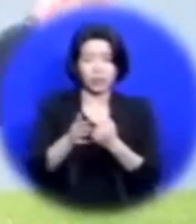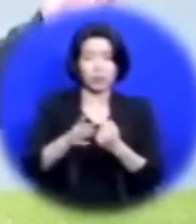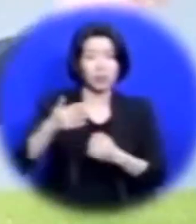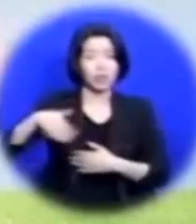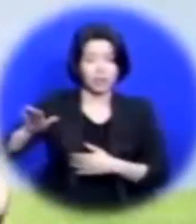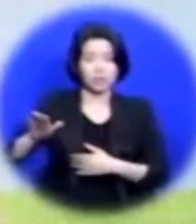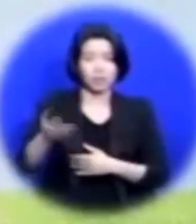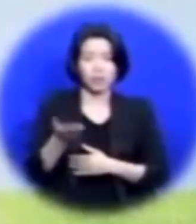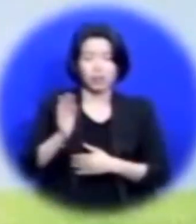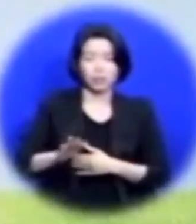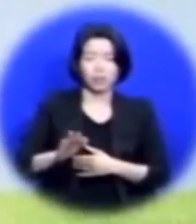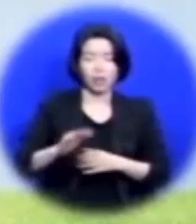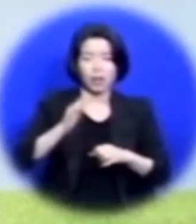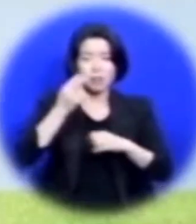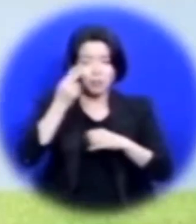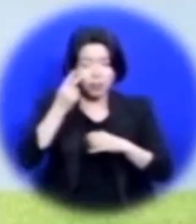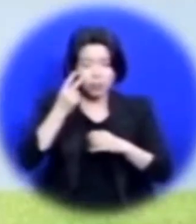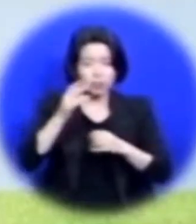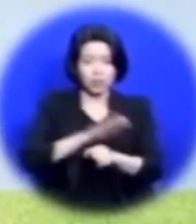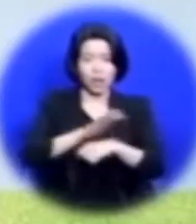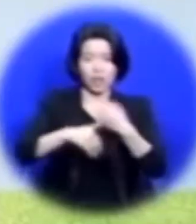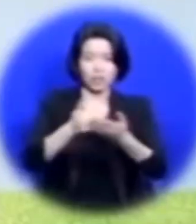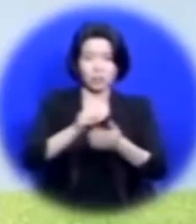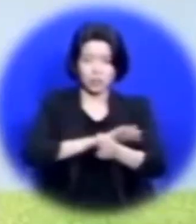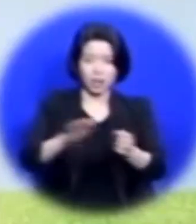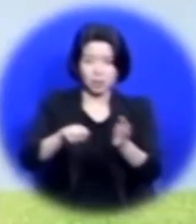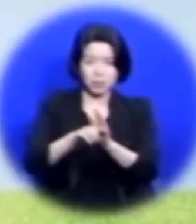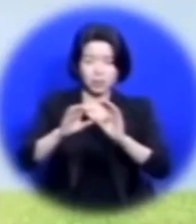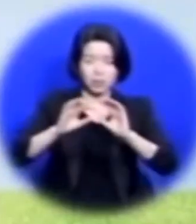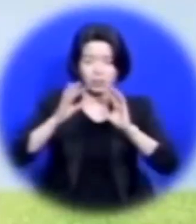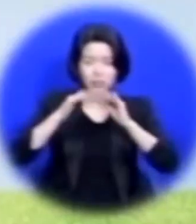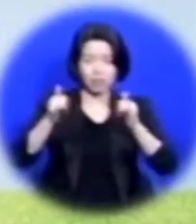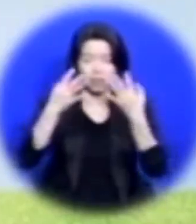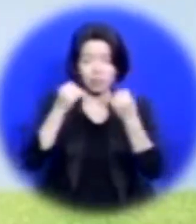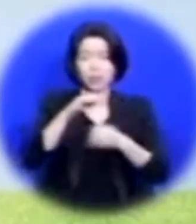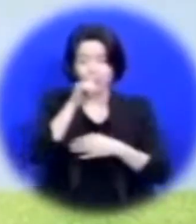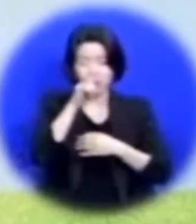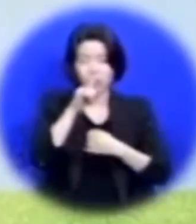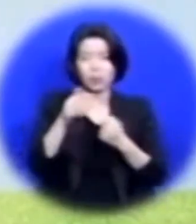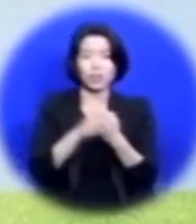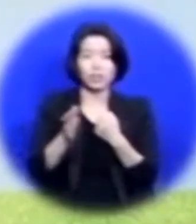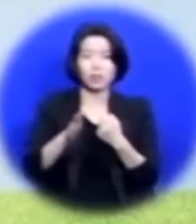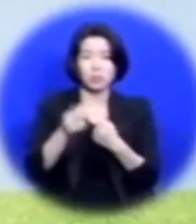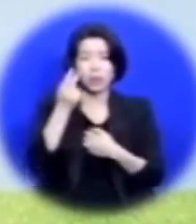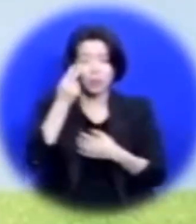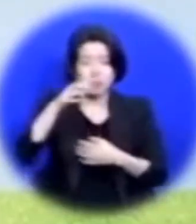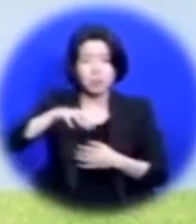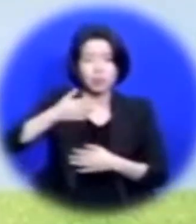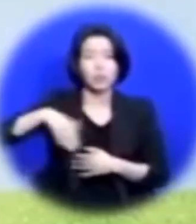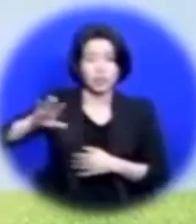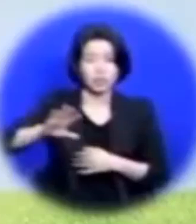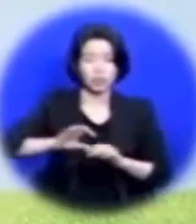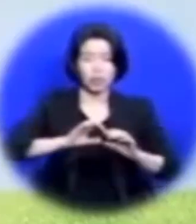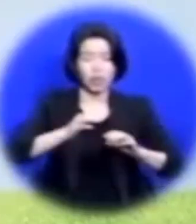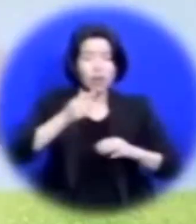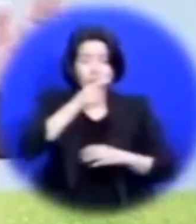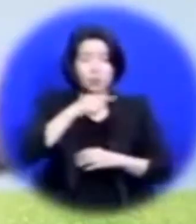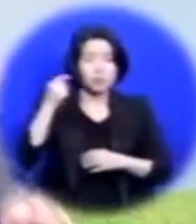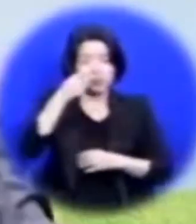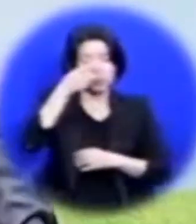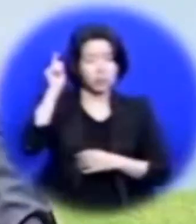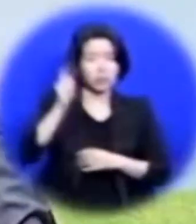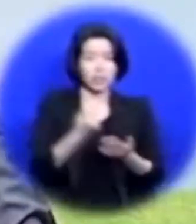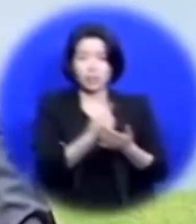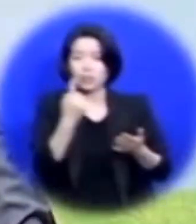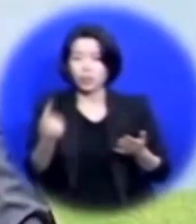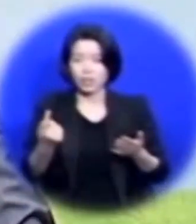백성들이 많다 그래서 미국은 가방 거에요 조국으로 시각까지 떠나서 망명해서 미국을